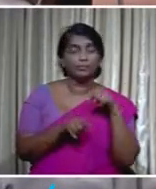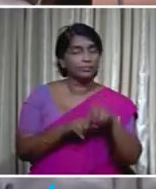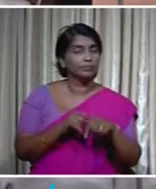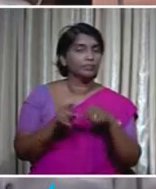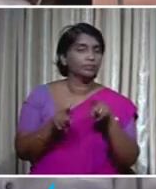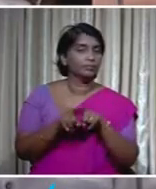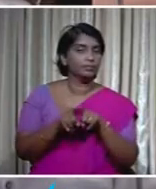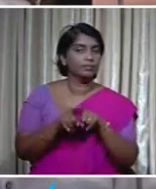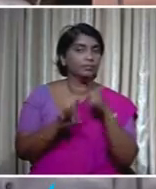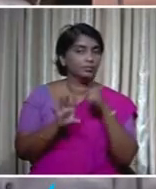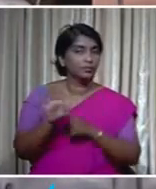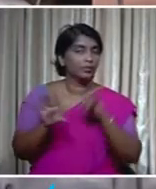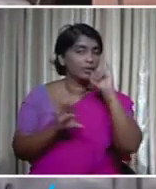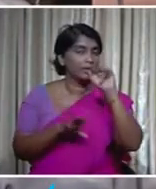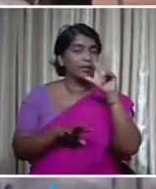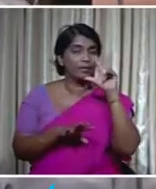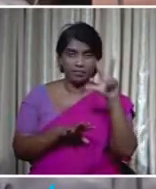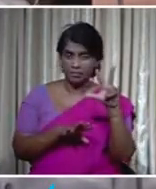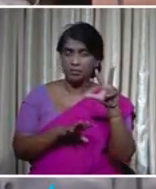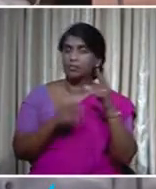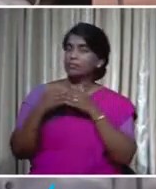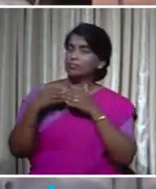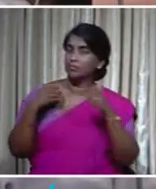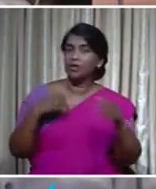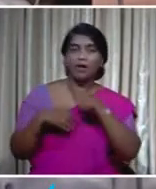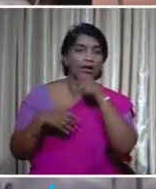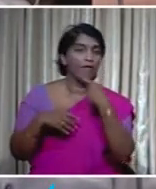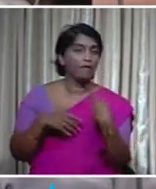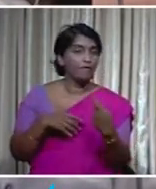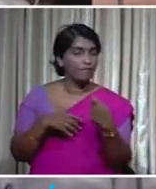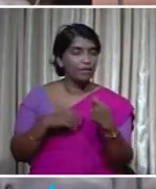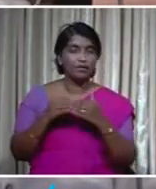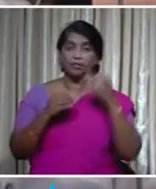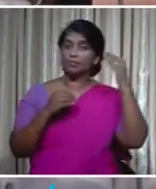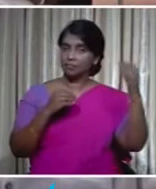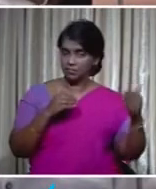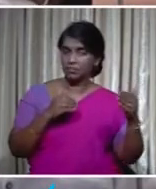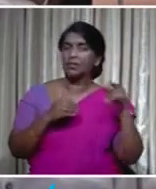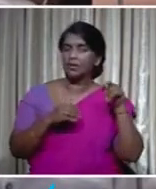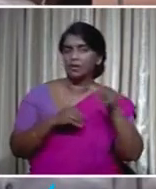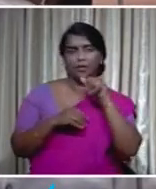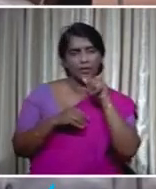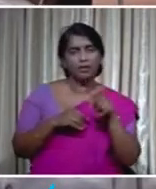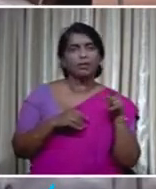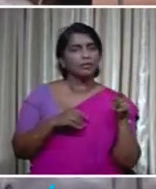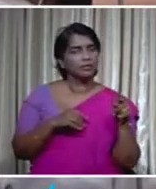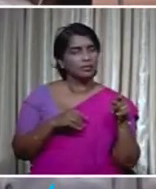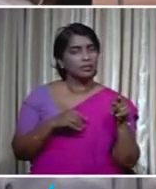வரை ஓய்வூதியம் அறிவிக்கப்பட்டிருக்கிறது. இது ஒரு பார்வைக்கு வெளிப்பார்வைக்கு அது ஒரு நல்ல